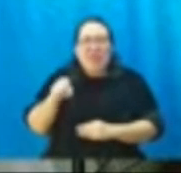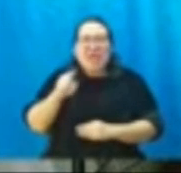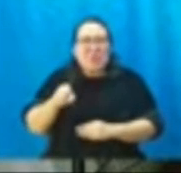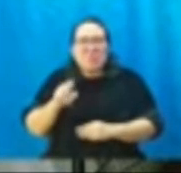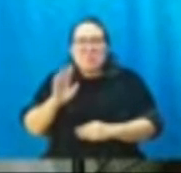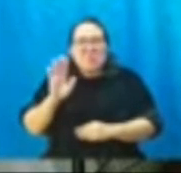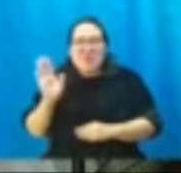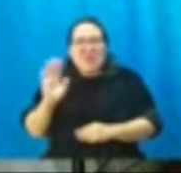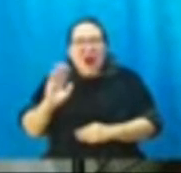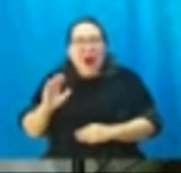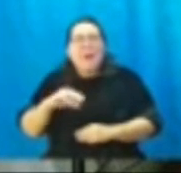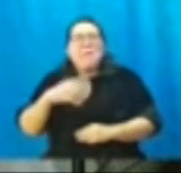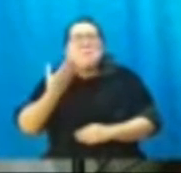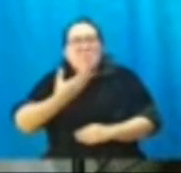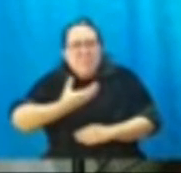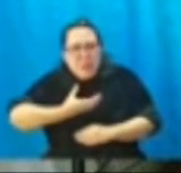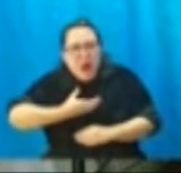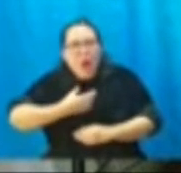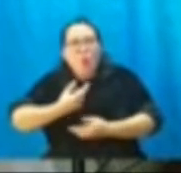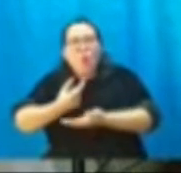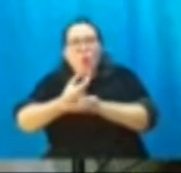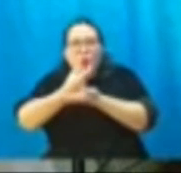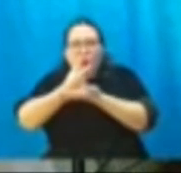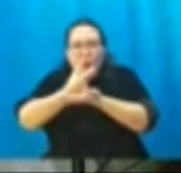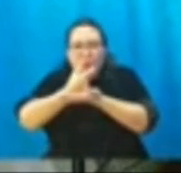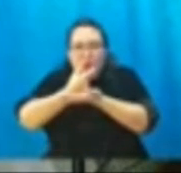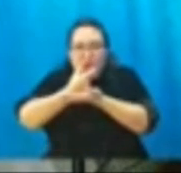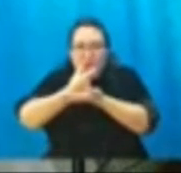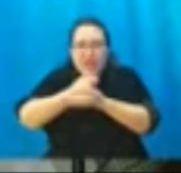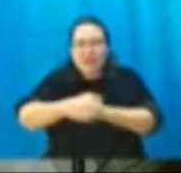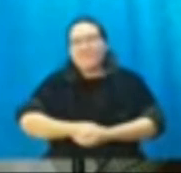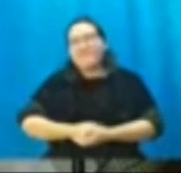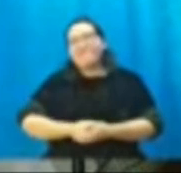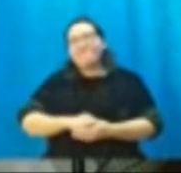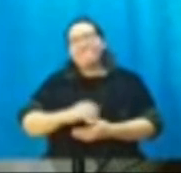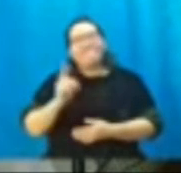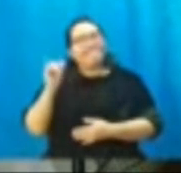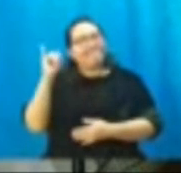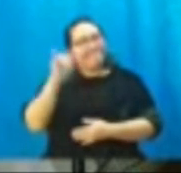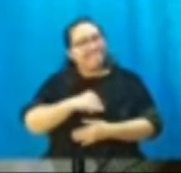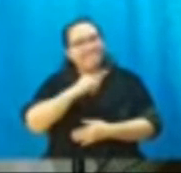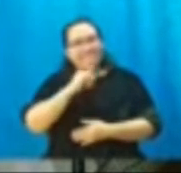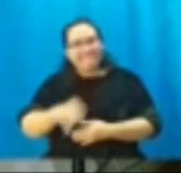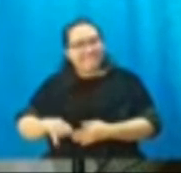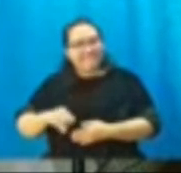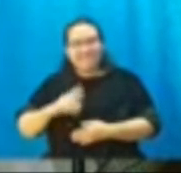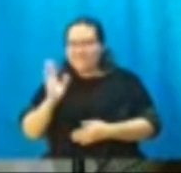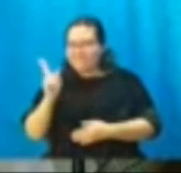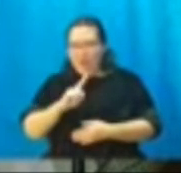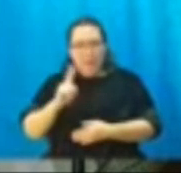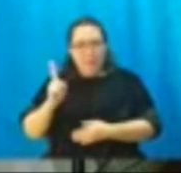ia marah pada Yesus tetap gereja tidak mau komputer saudara-saudari yang terkasih